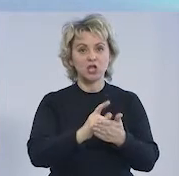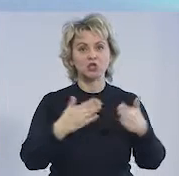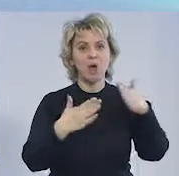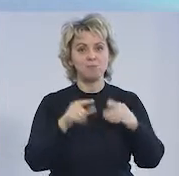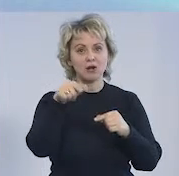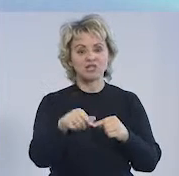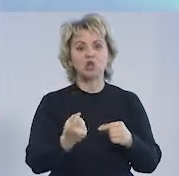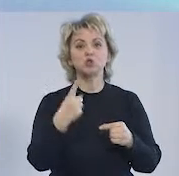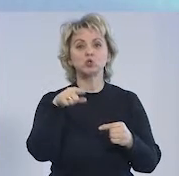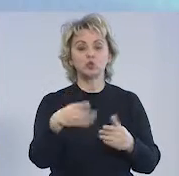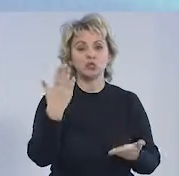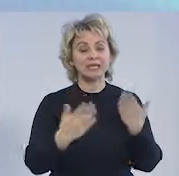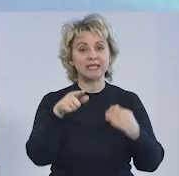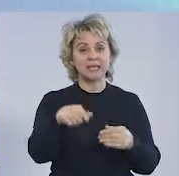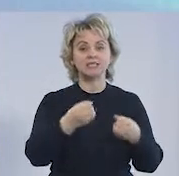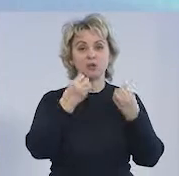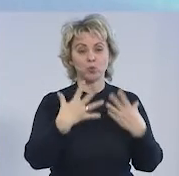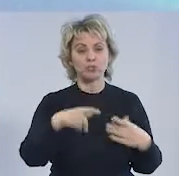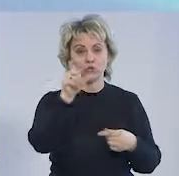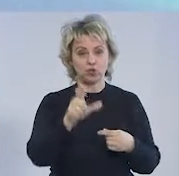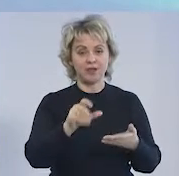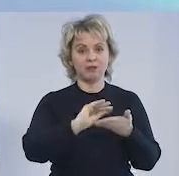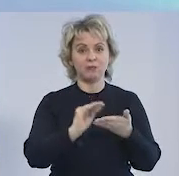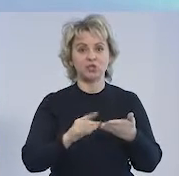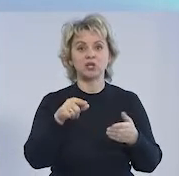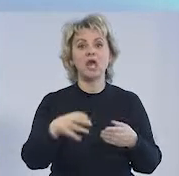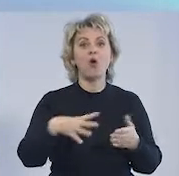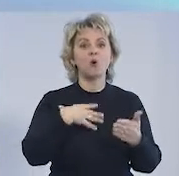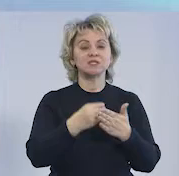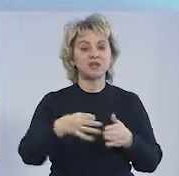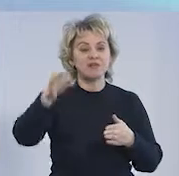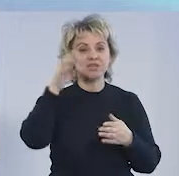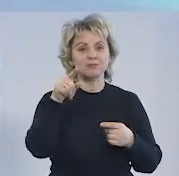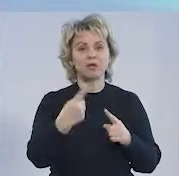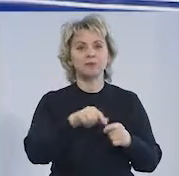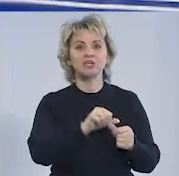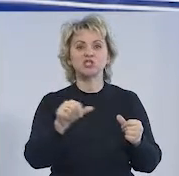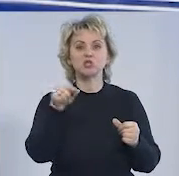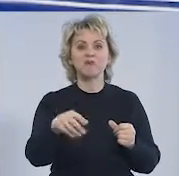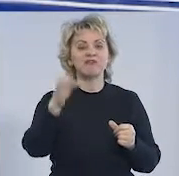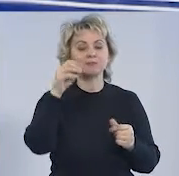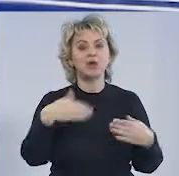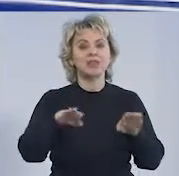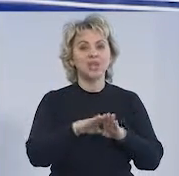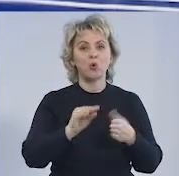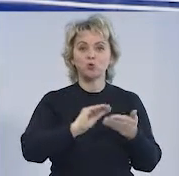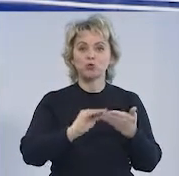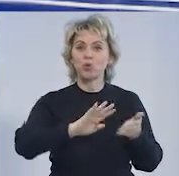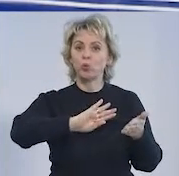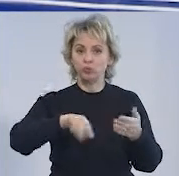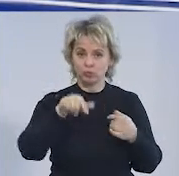опираться на источники. Если просто так человек пишет о своих воспоминаниях, основываясь на воспоминаниях, такую статью